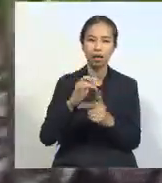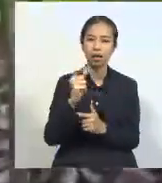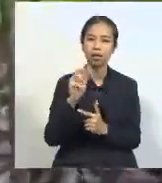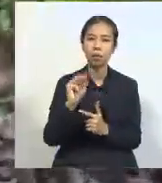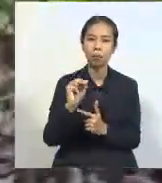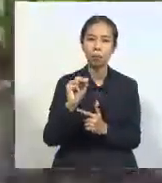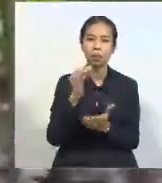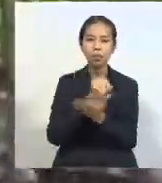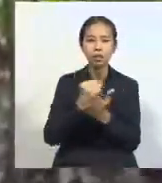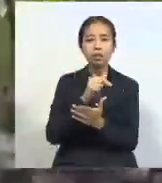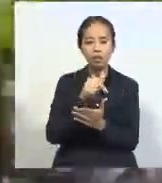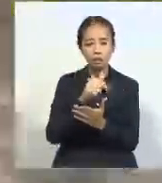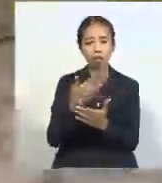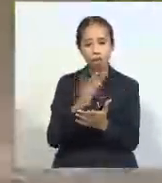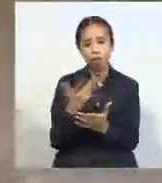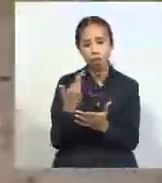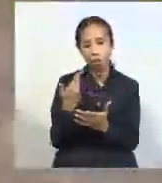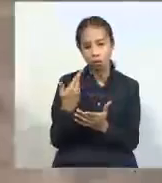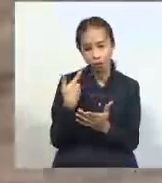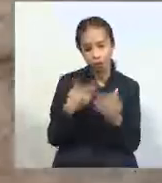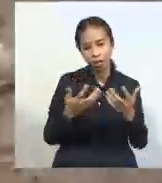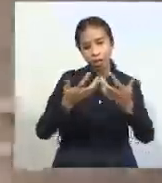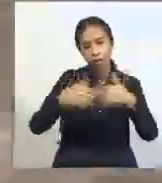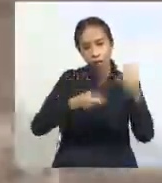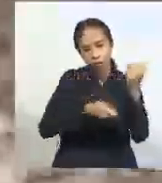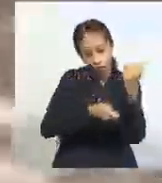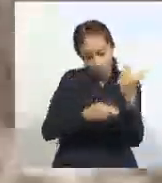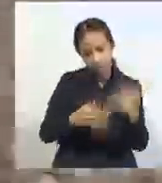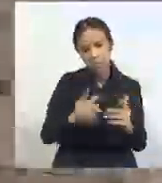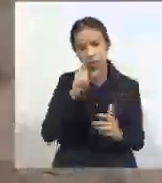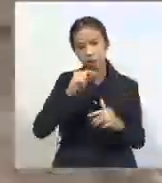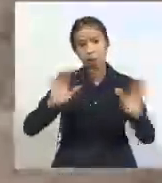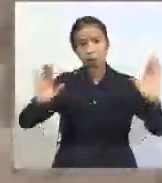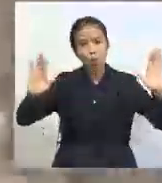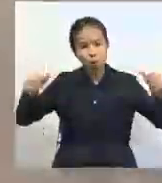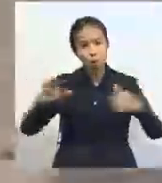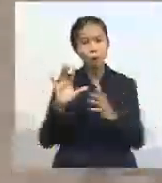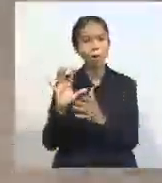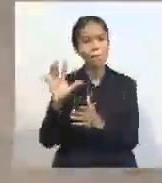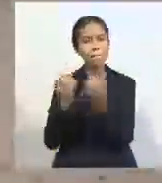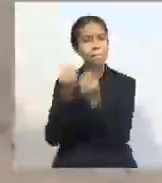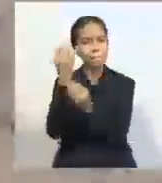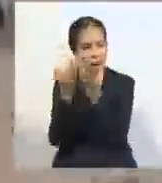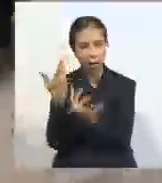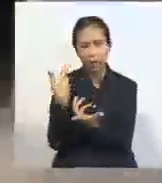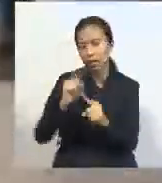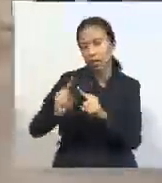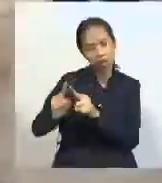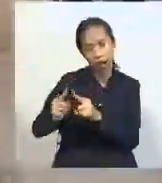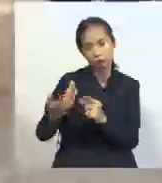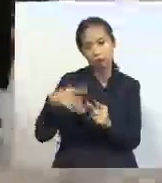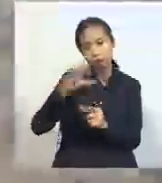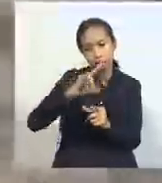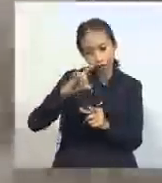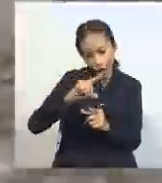มอุปกรณ์แล้วก็ยังมีนกคุ้มจำนวน11ตัวมีนกแก้วนกแลจำนวน3ตัวน